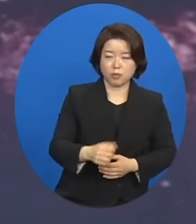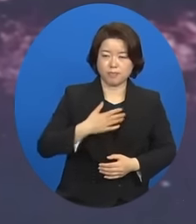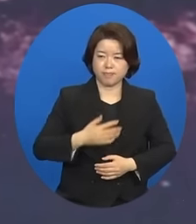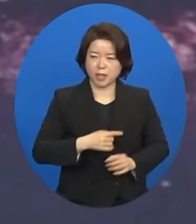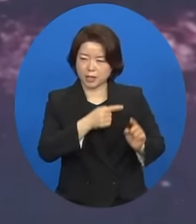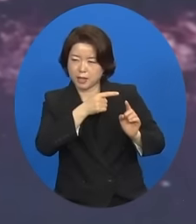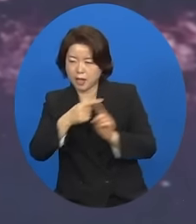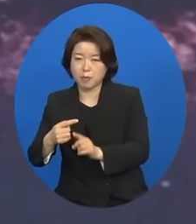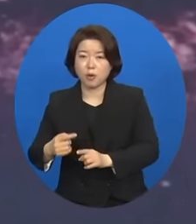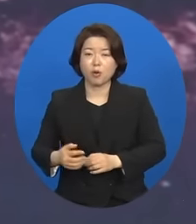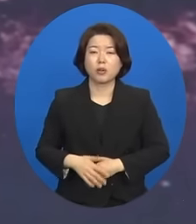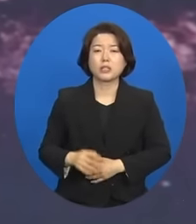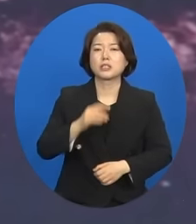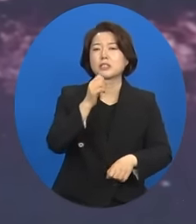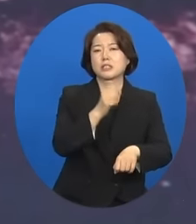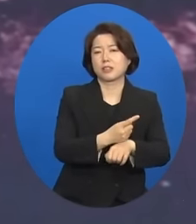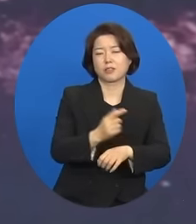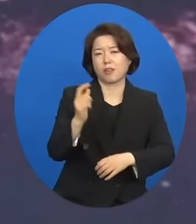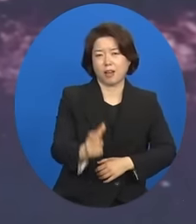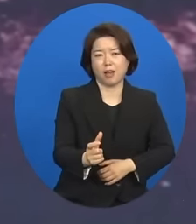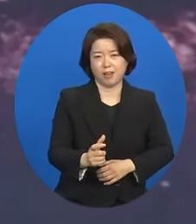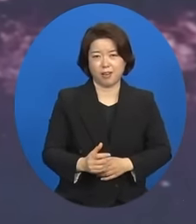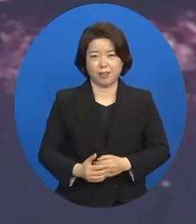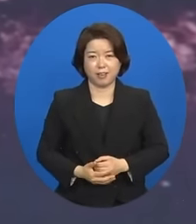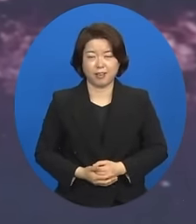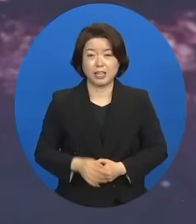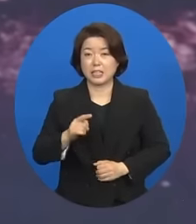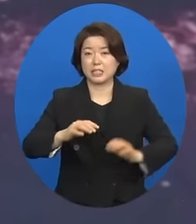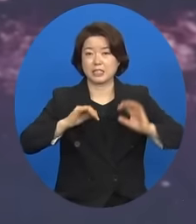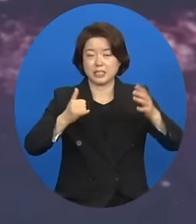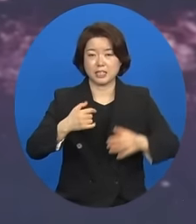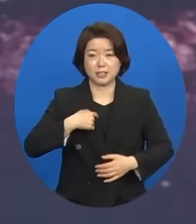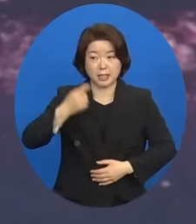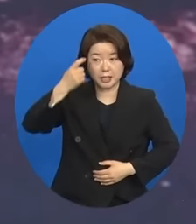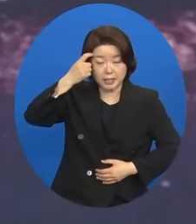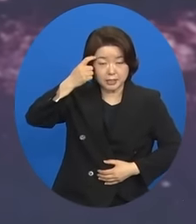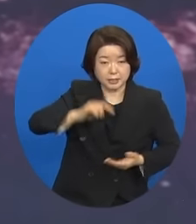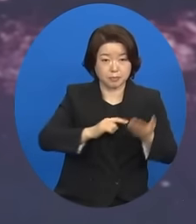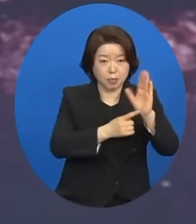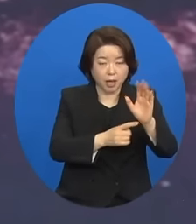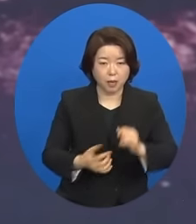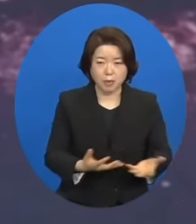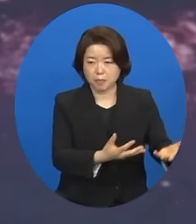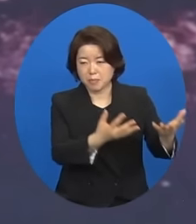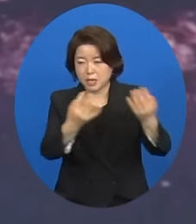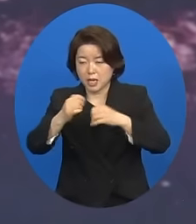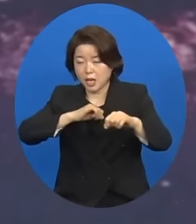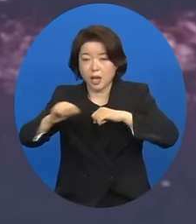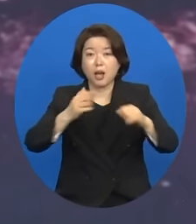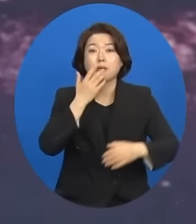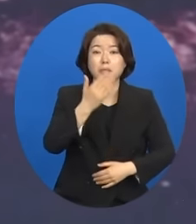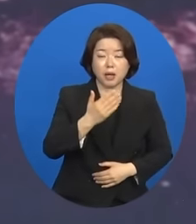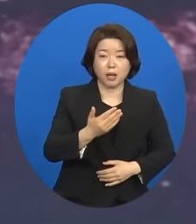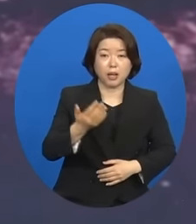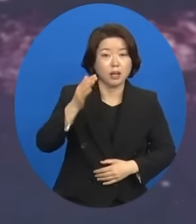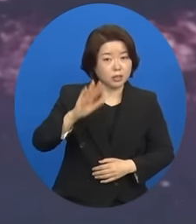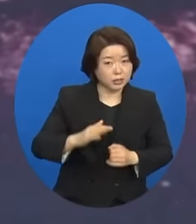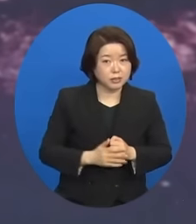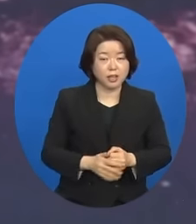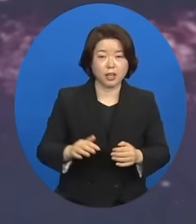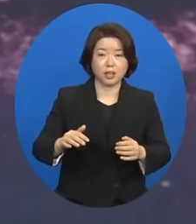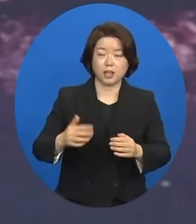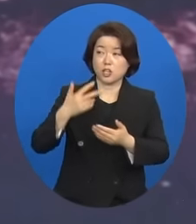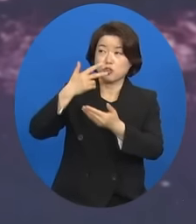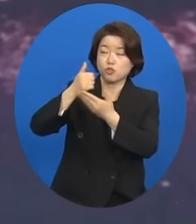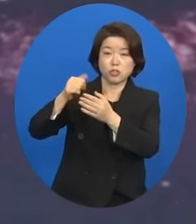속성이 굉장히 강한 사람이에요이 세상에서는 자기가 의지를 바라면 많은 일들을 행할 수 있어요 근데 주의